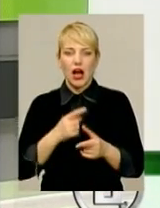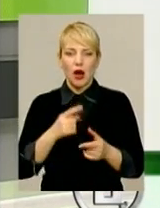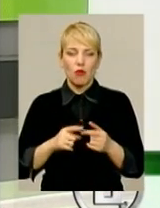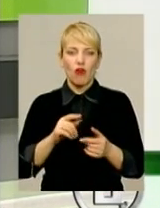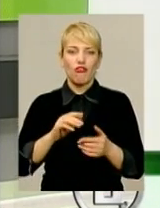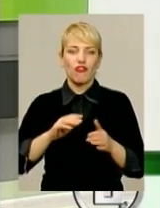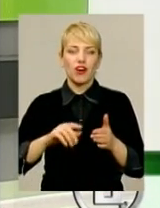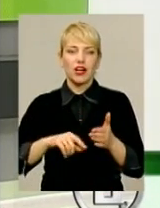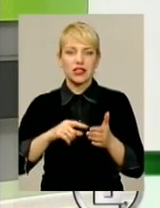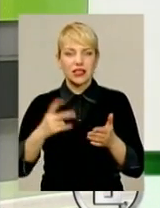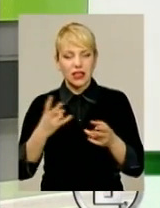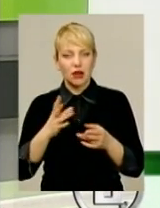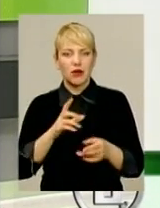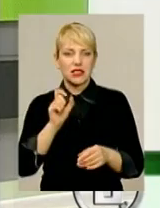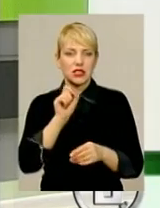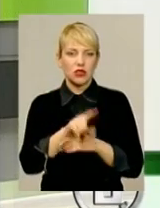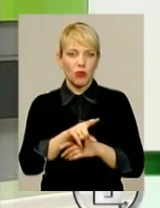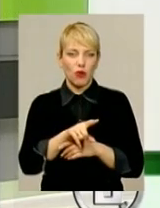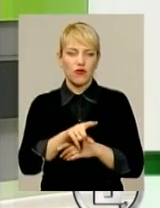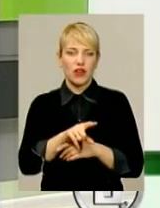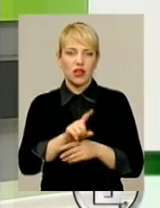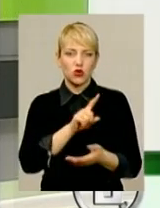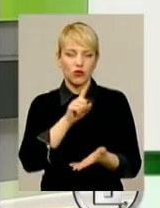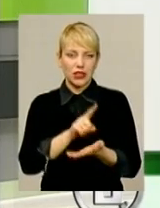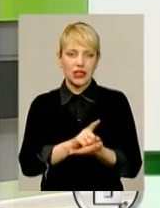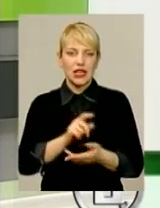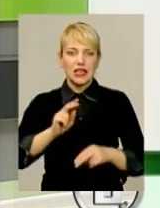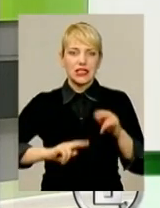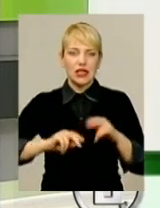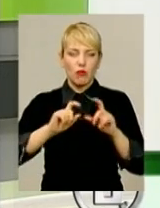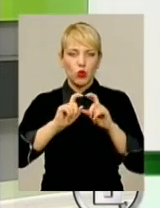обмеженнях чітко зобов'язувати забудовника